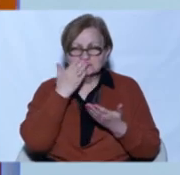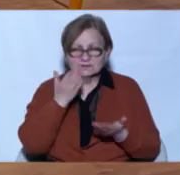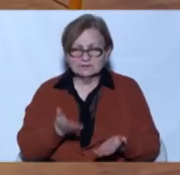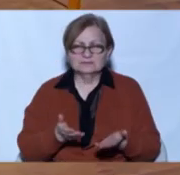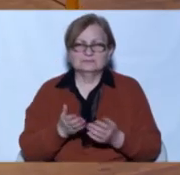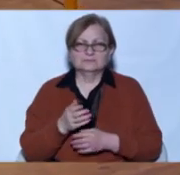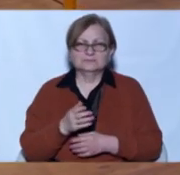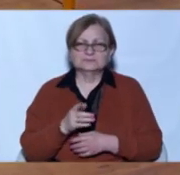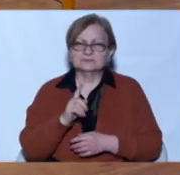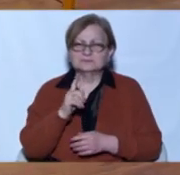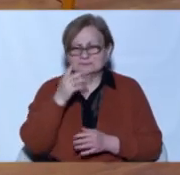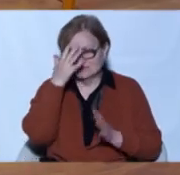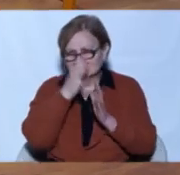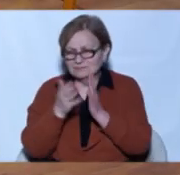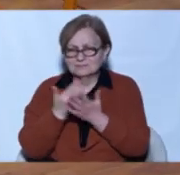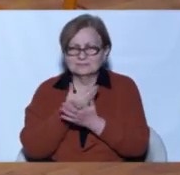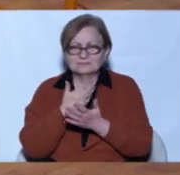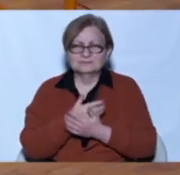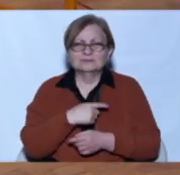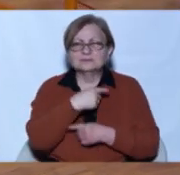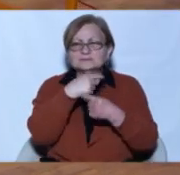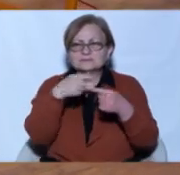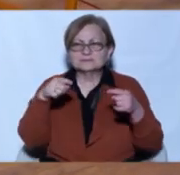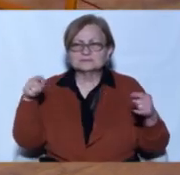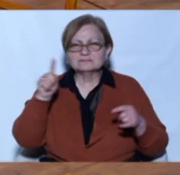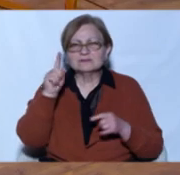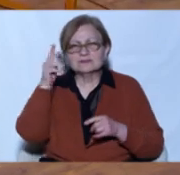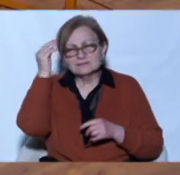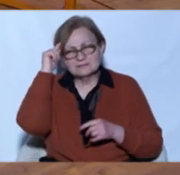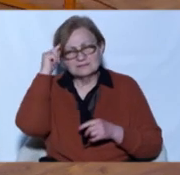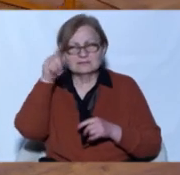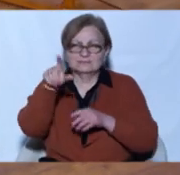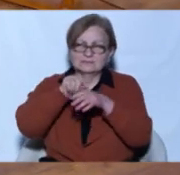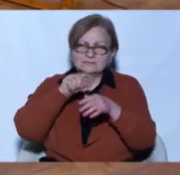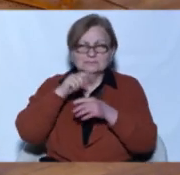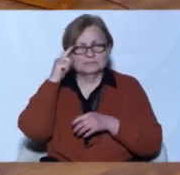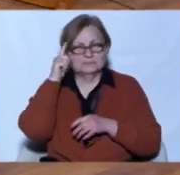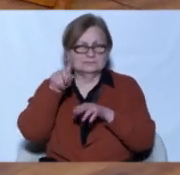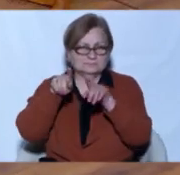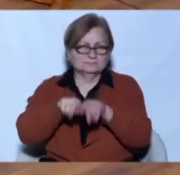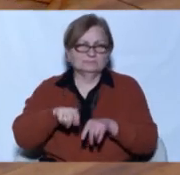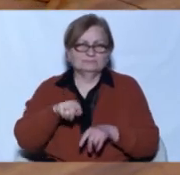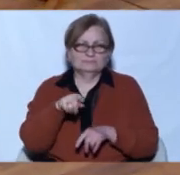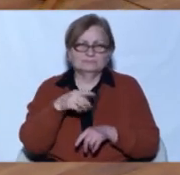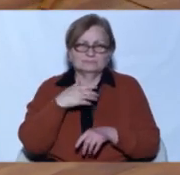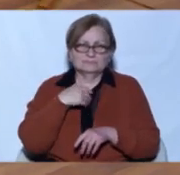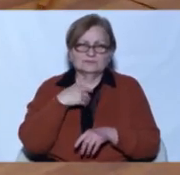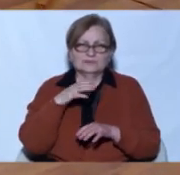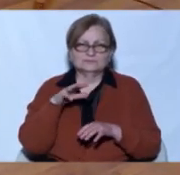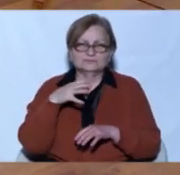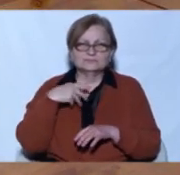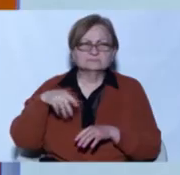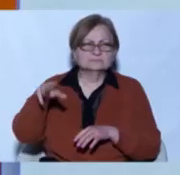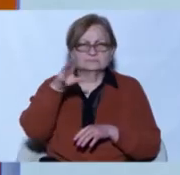შემეცნებაში. ანუ სხვათა ნაფიქრზე ფიქრში. და აი ამ გზით ჩვენი გარემომცველი,